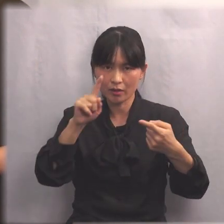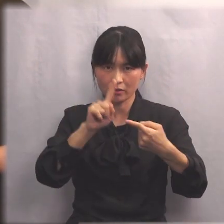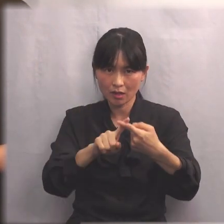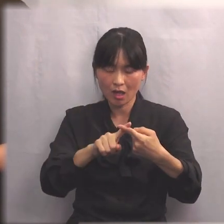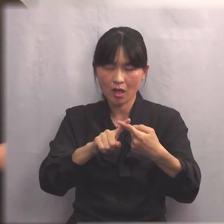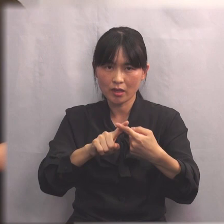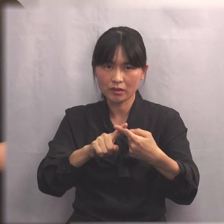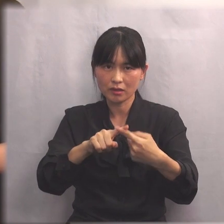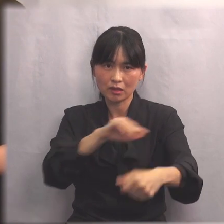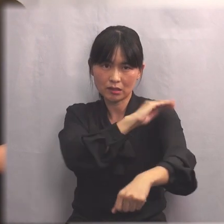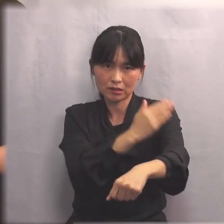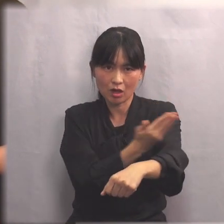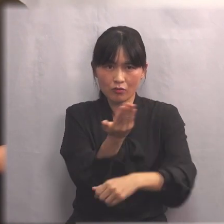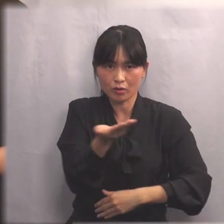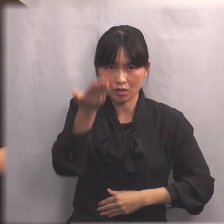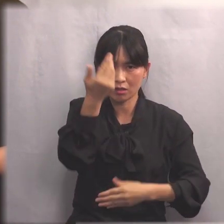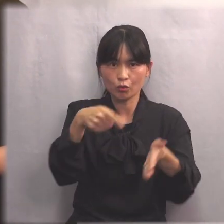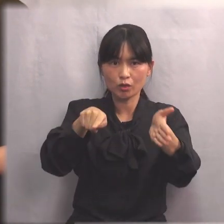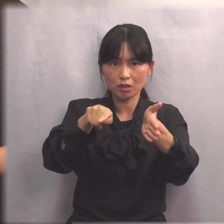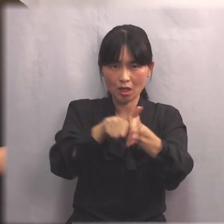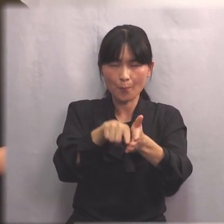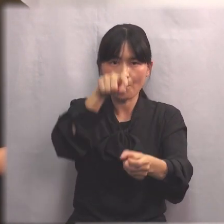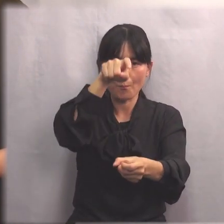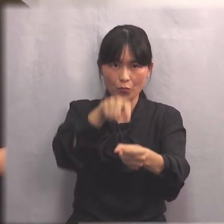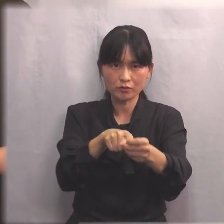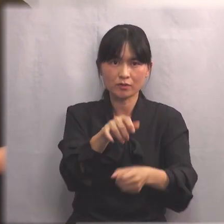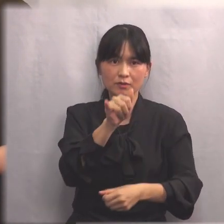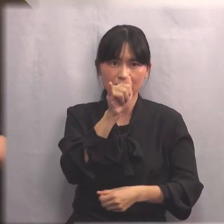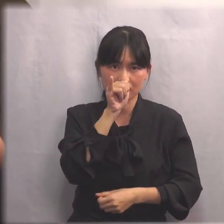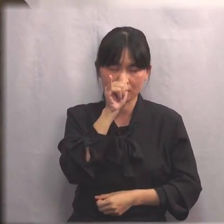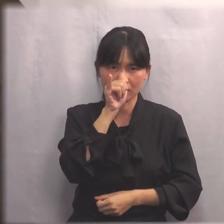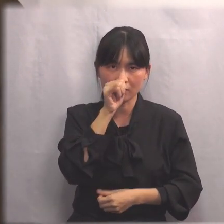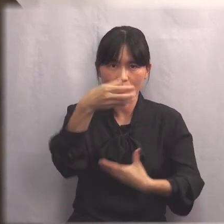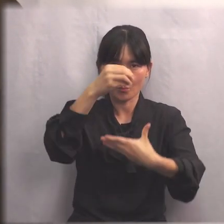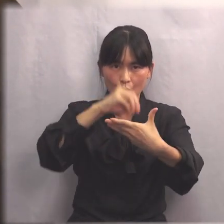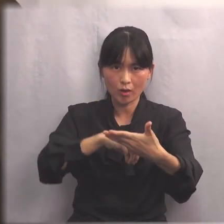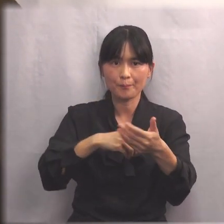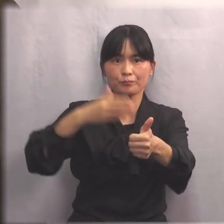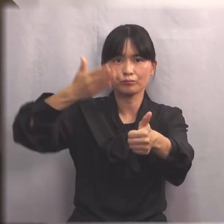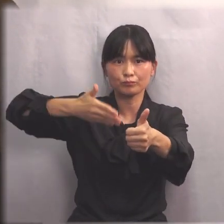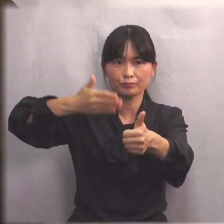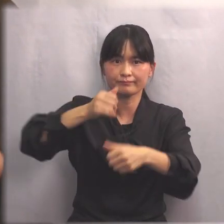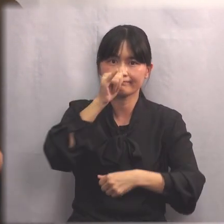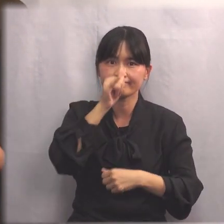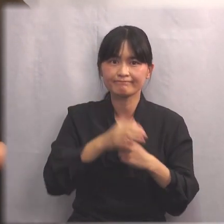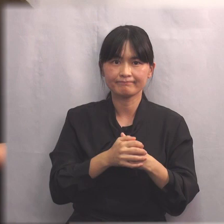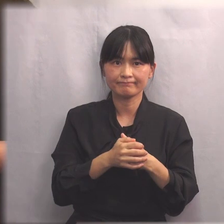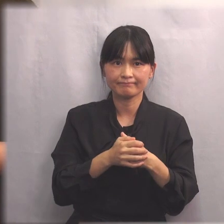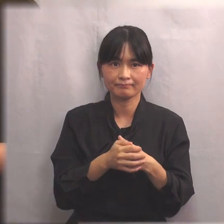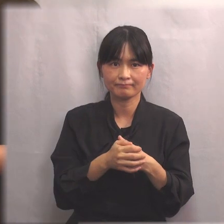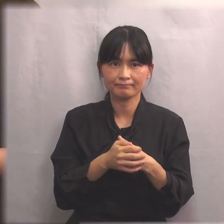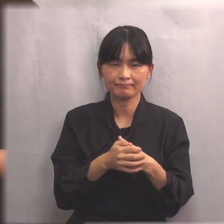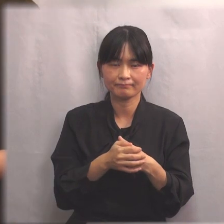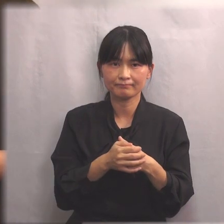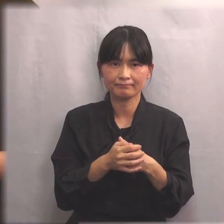수 있도록 하자는 점 또한 초안에서도 말씀드렸었지만 최종 안에도 담아서 권고를 드렸습니다.